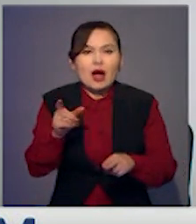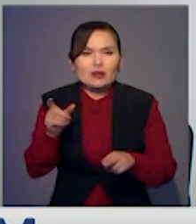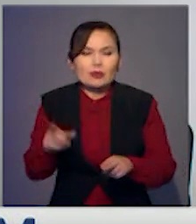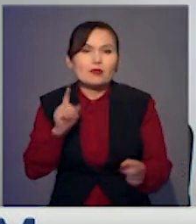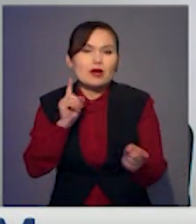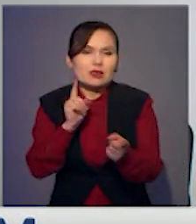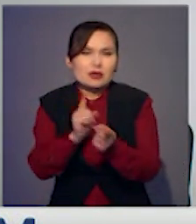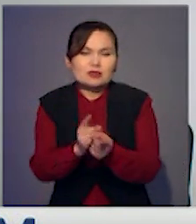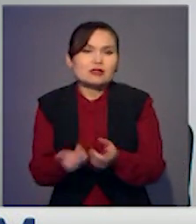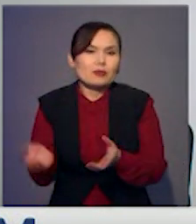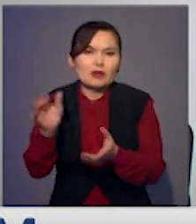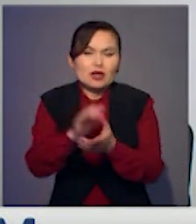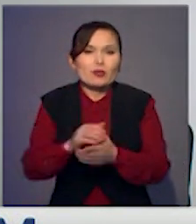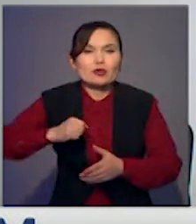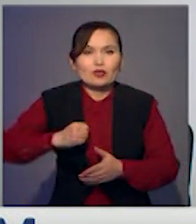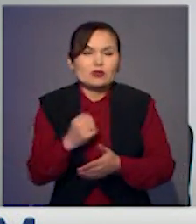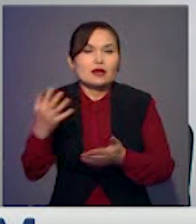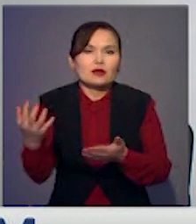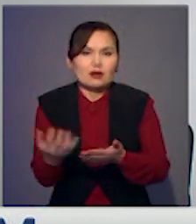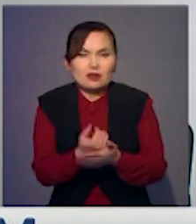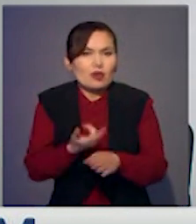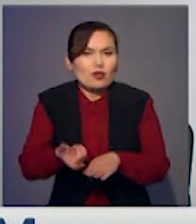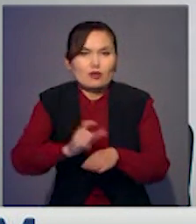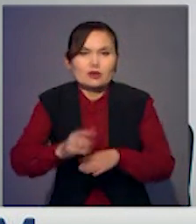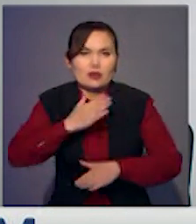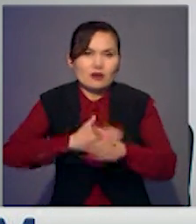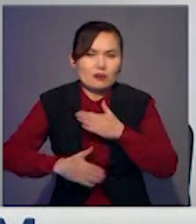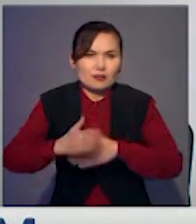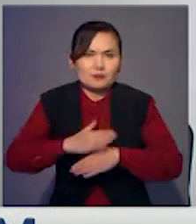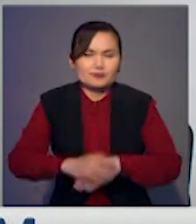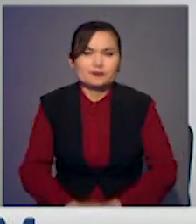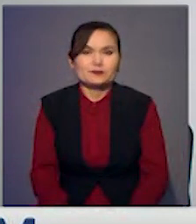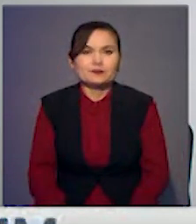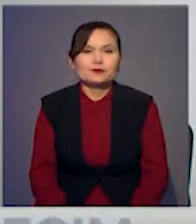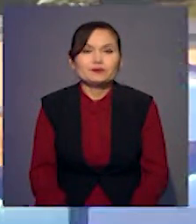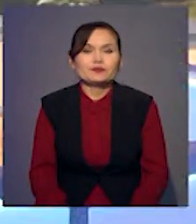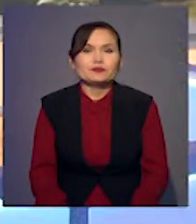бөлінсетін жақсы нәтижелер бар адамдардың қатарында болғанына мен қуаныштымын.